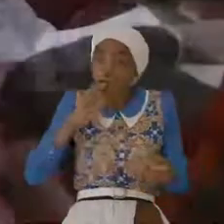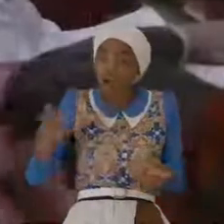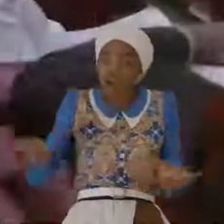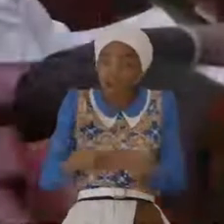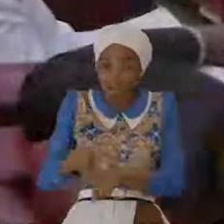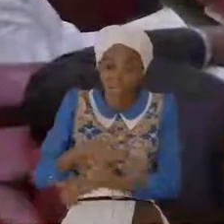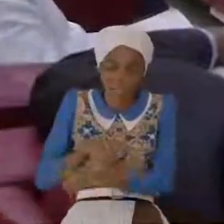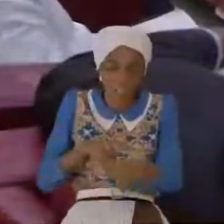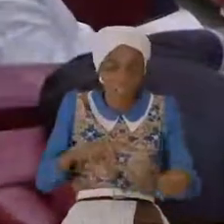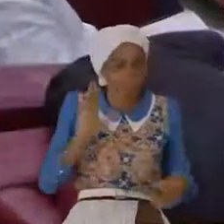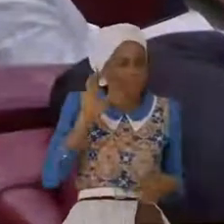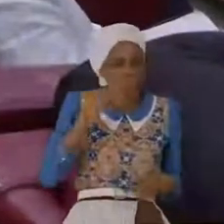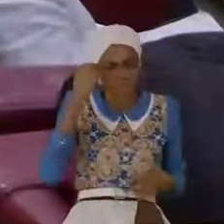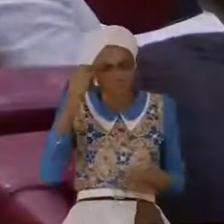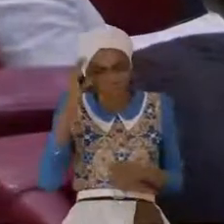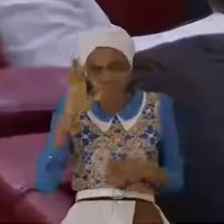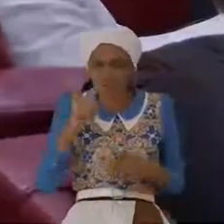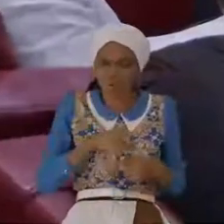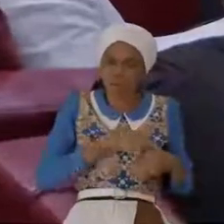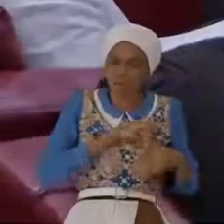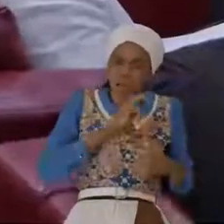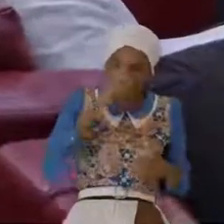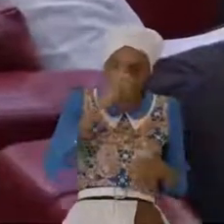Alors tes pensées, tes habitudes,